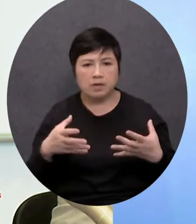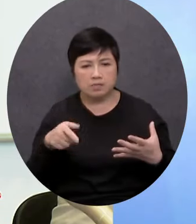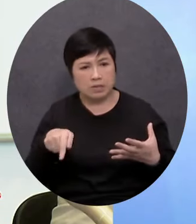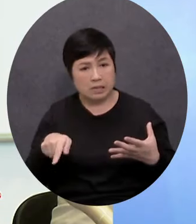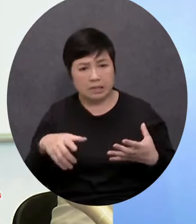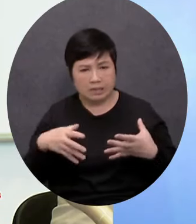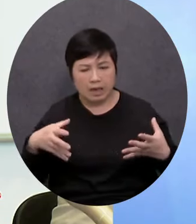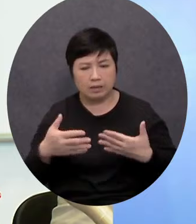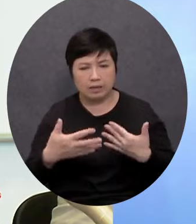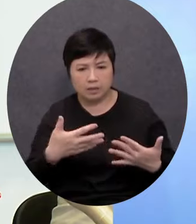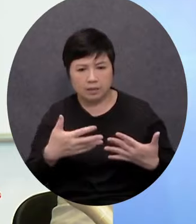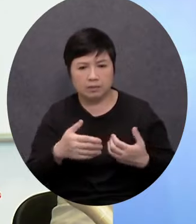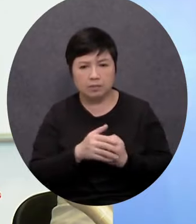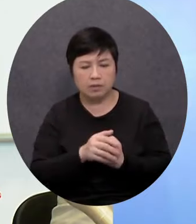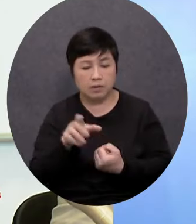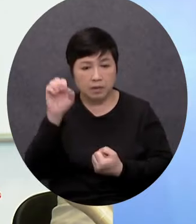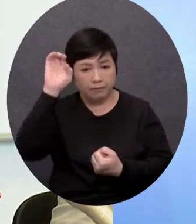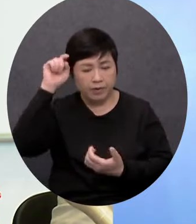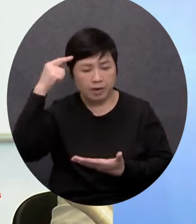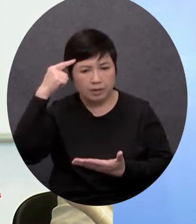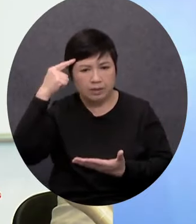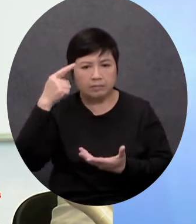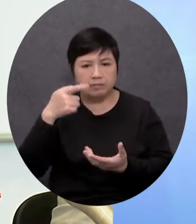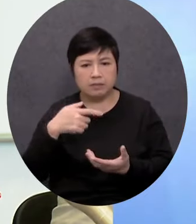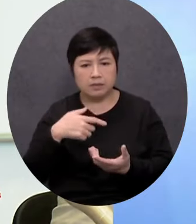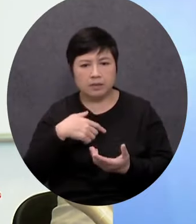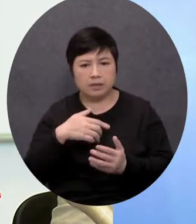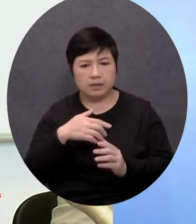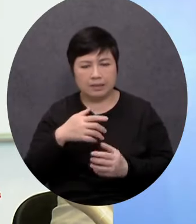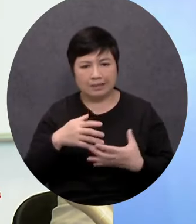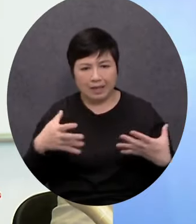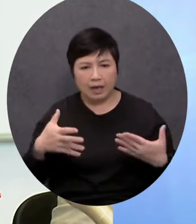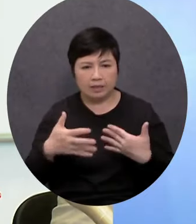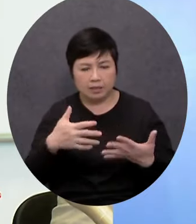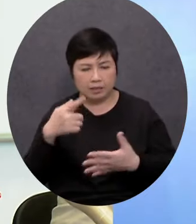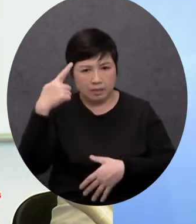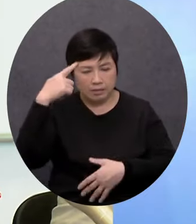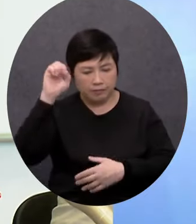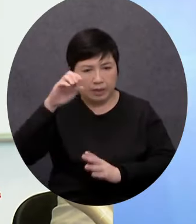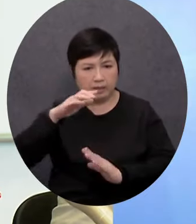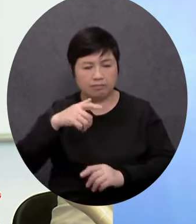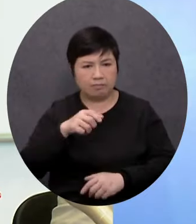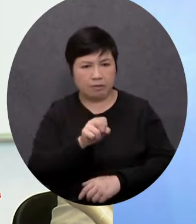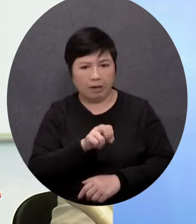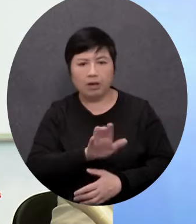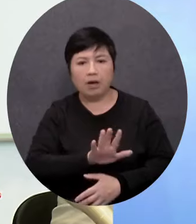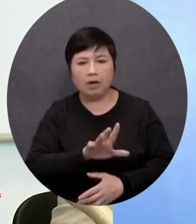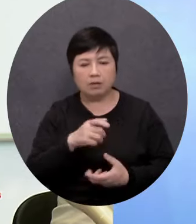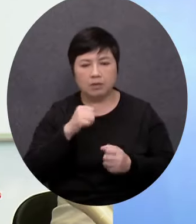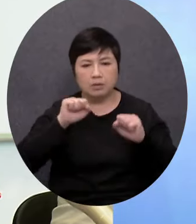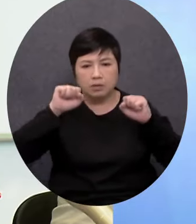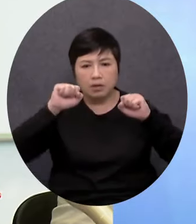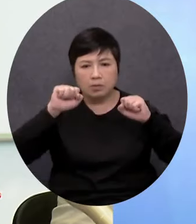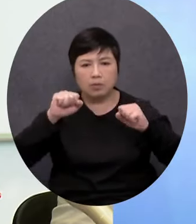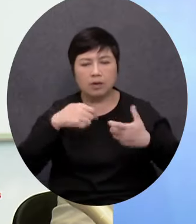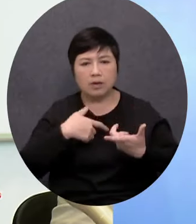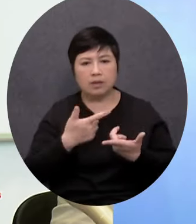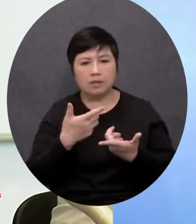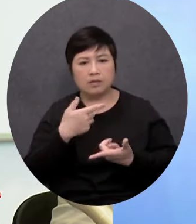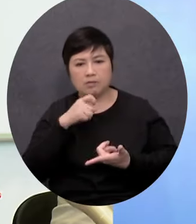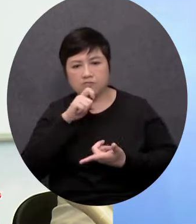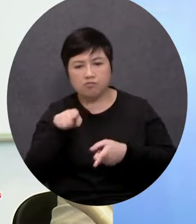嘅盛事咧，這個概念就唔好停留喺個盛事呢個概念，係點樣去打造我哋體育運動嘅 IP， 同埋結合